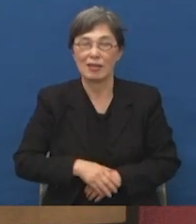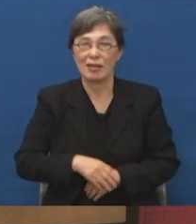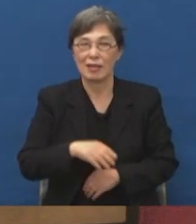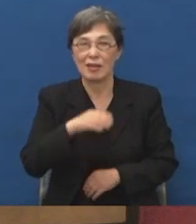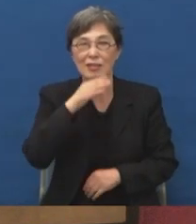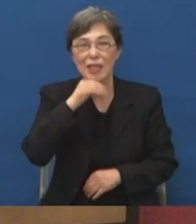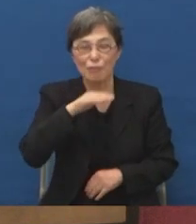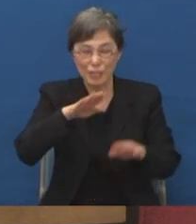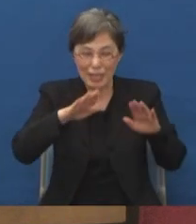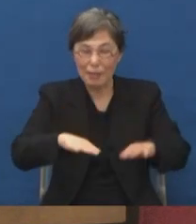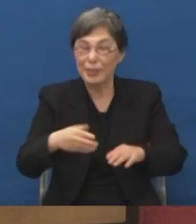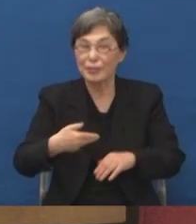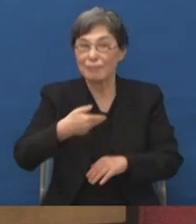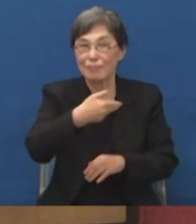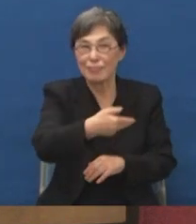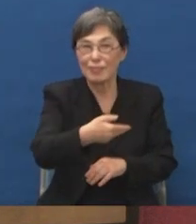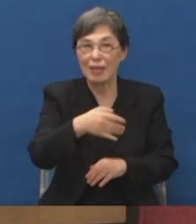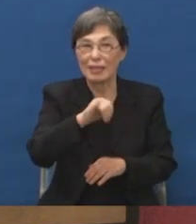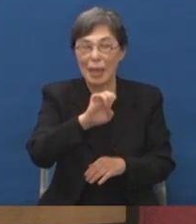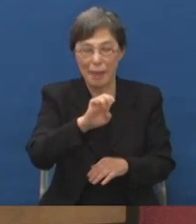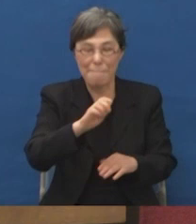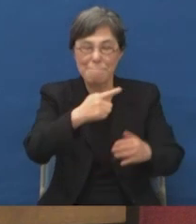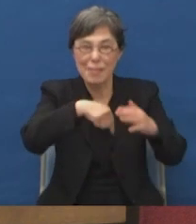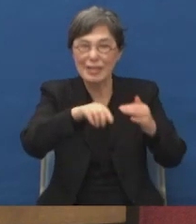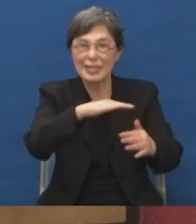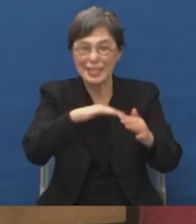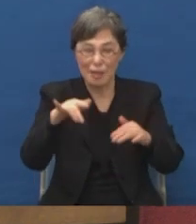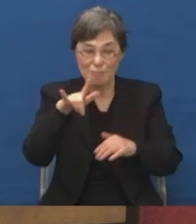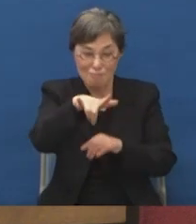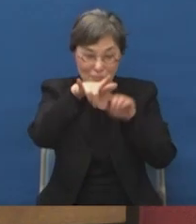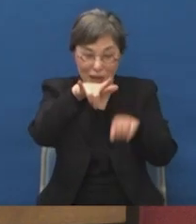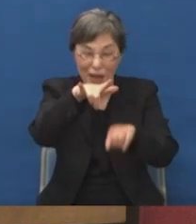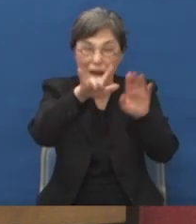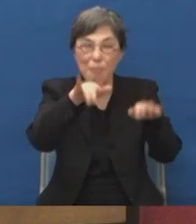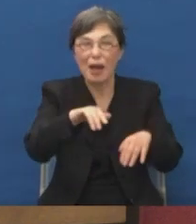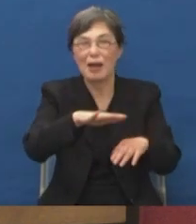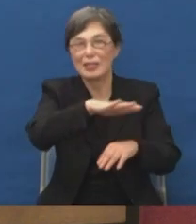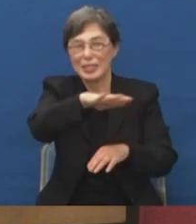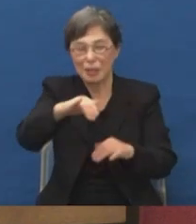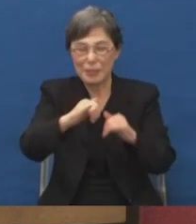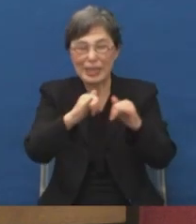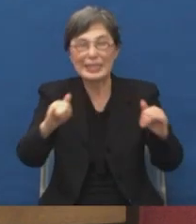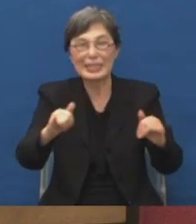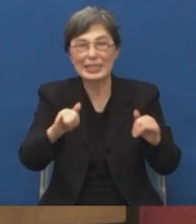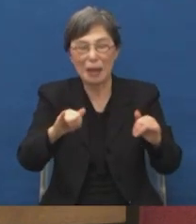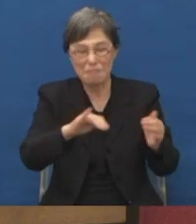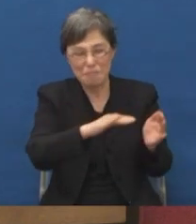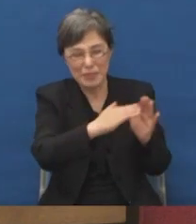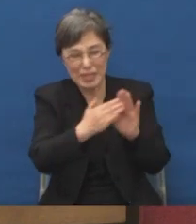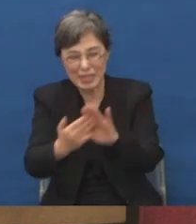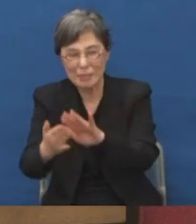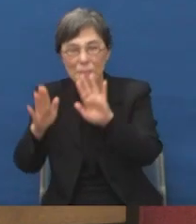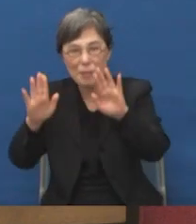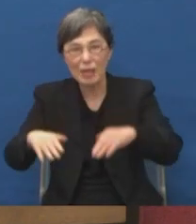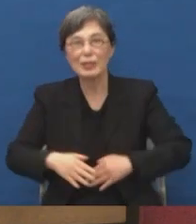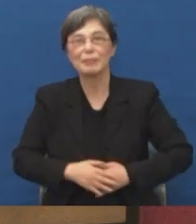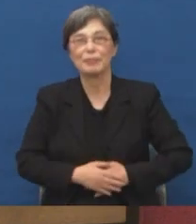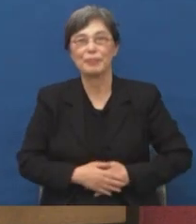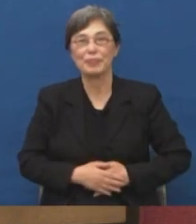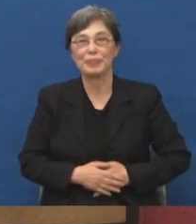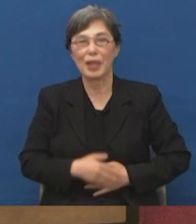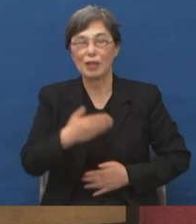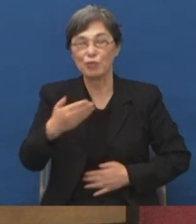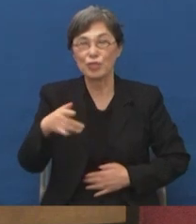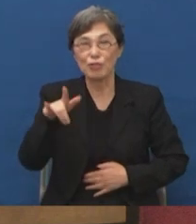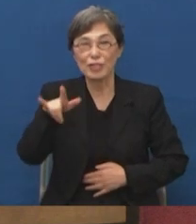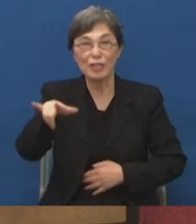サウジアラビアに輸出され、イエメン内戦で空爆を行い、多数の民間人が犠牲になりました。次期戦闘